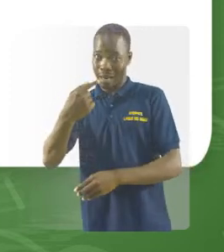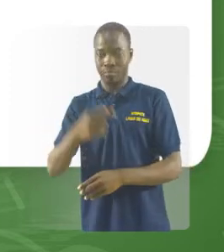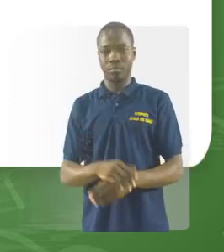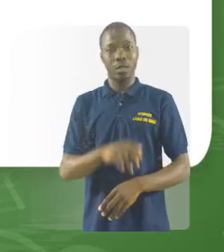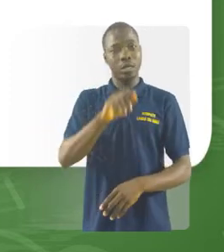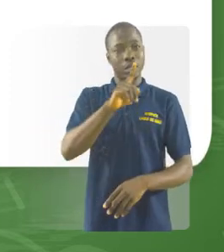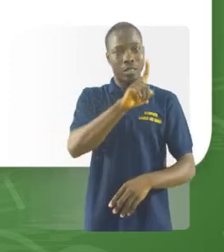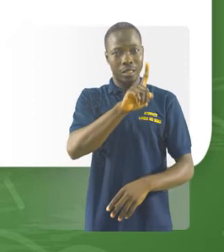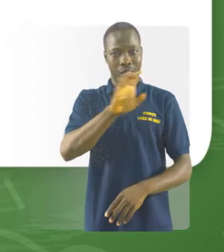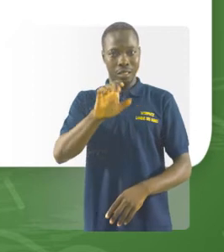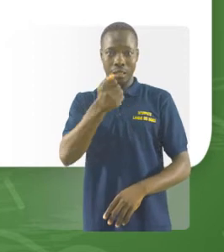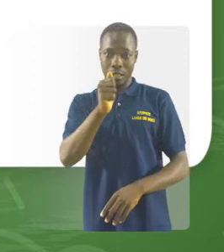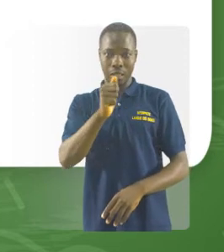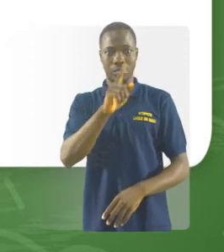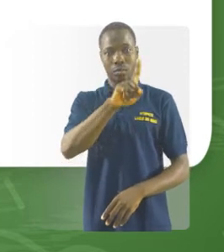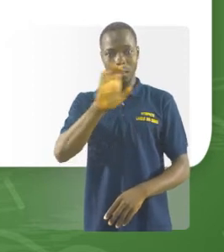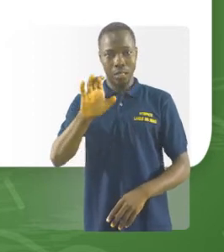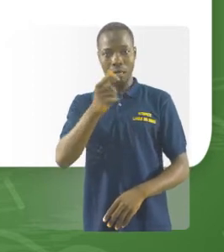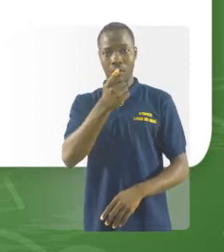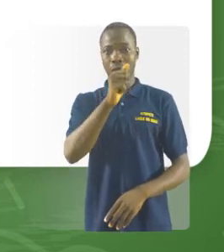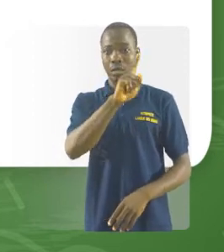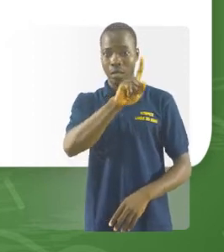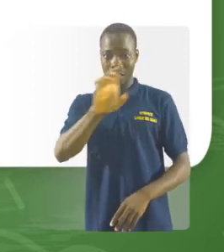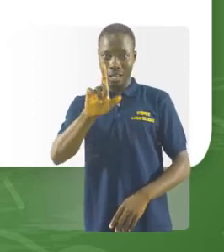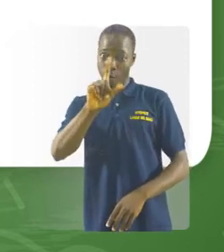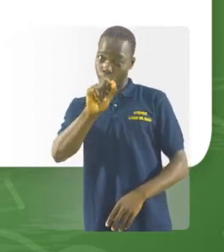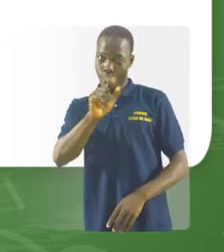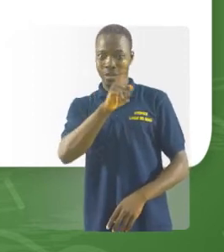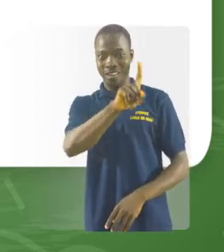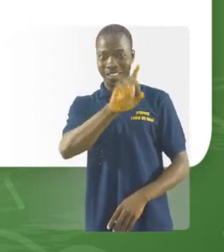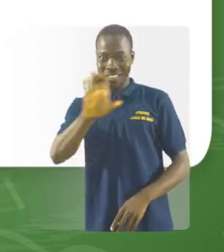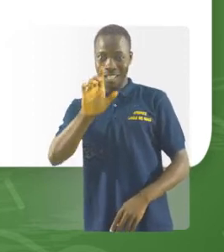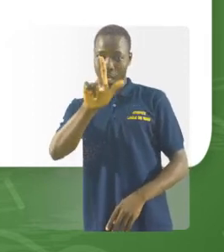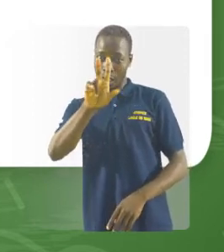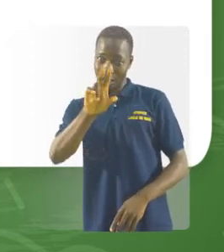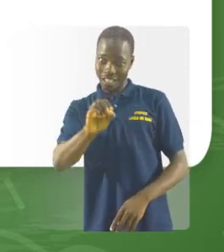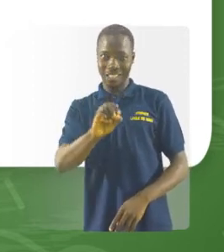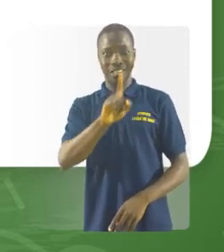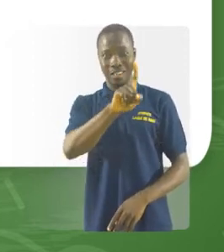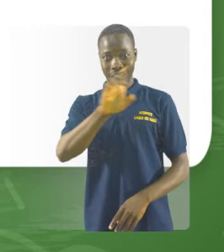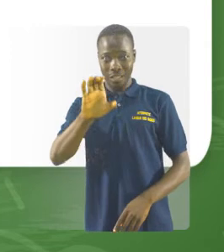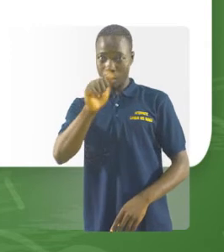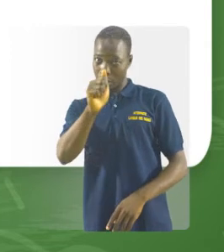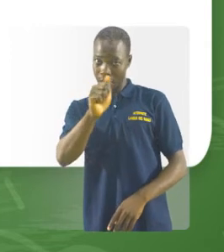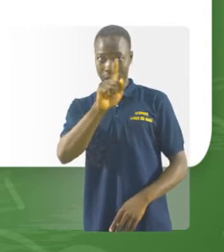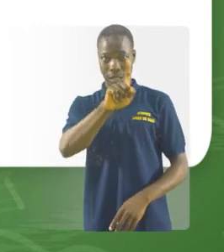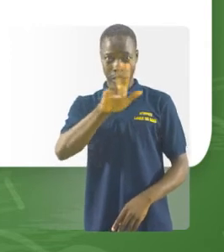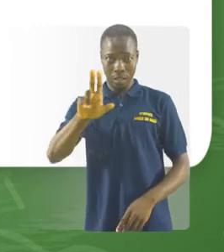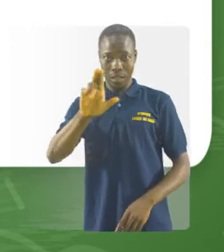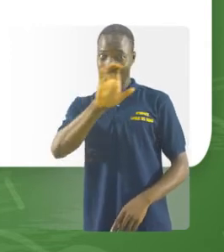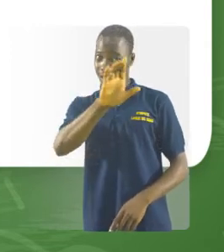110, 100, 120, 130, 110,